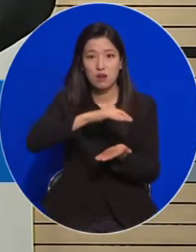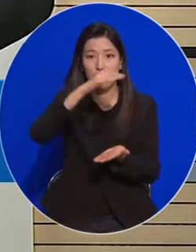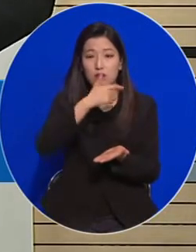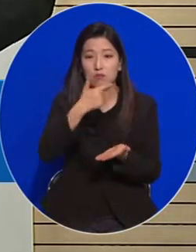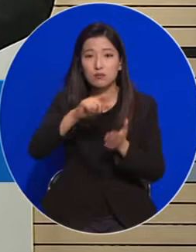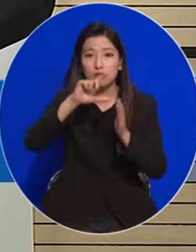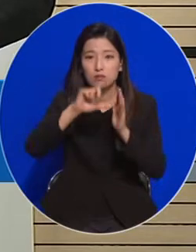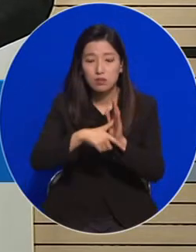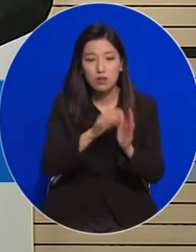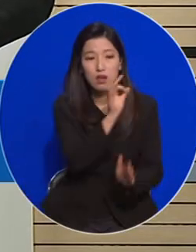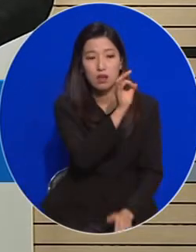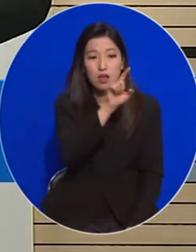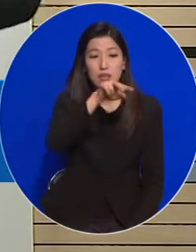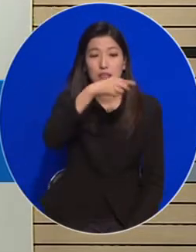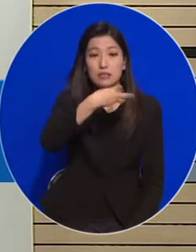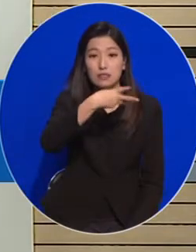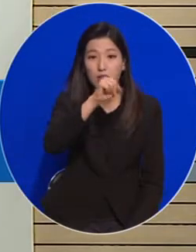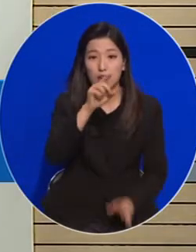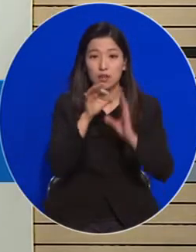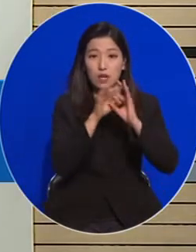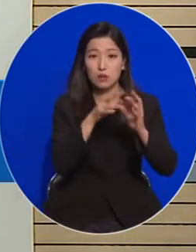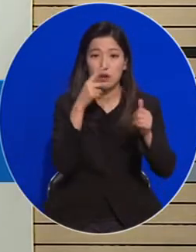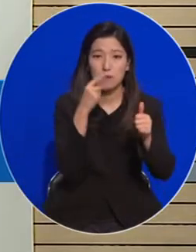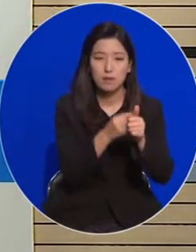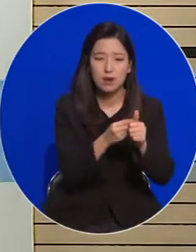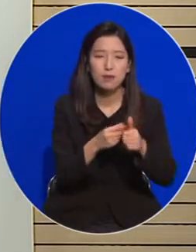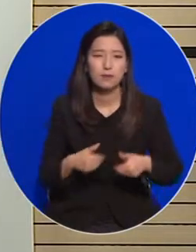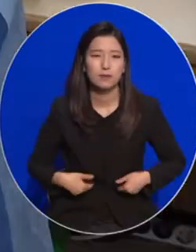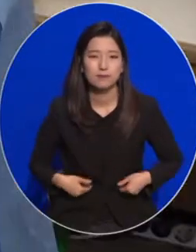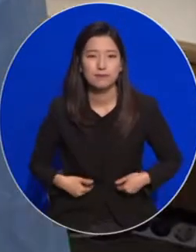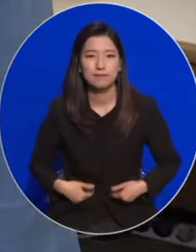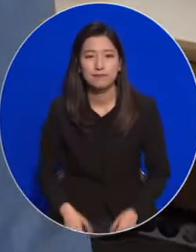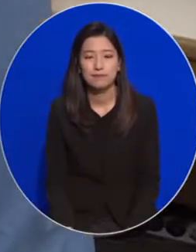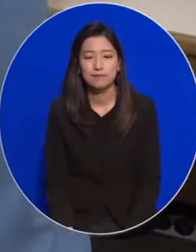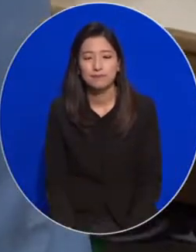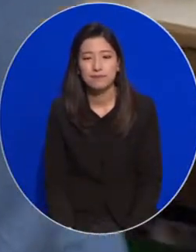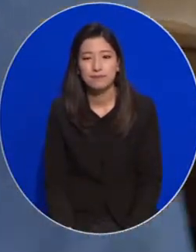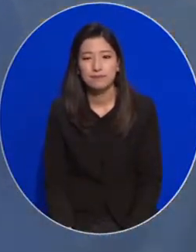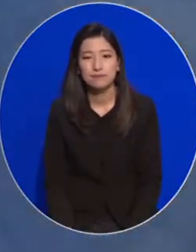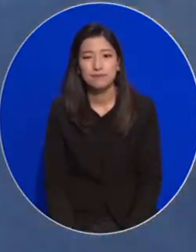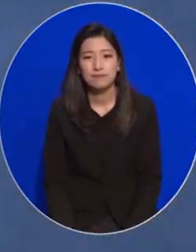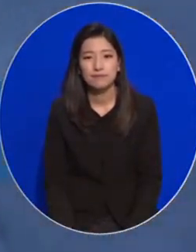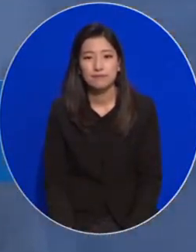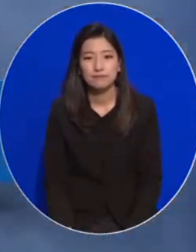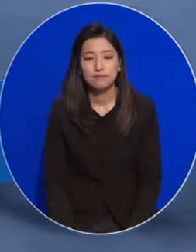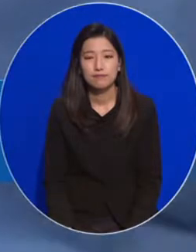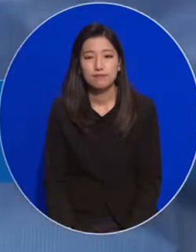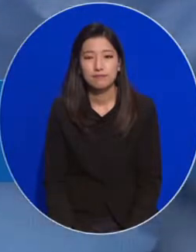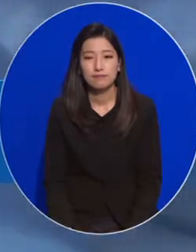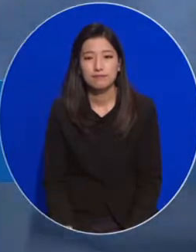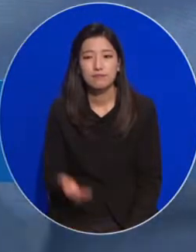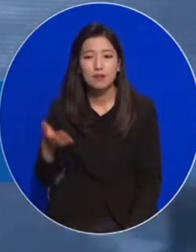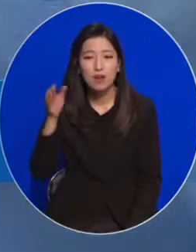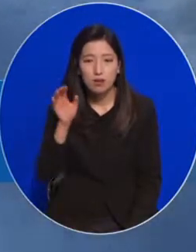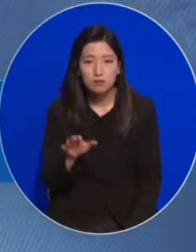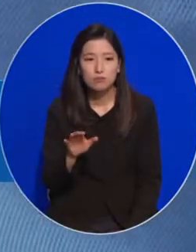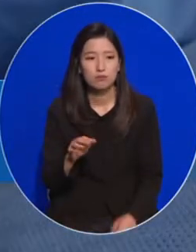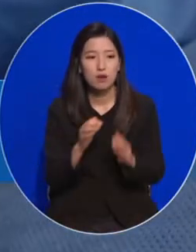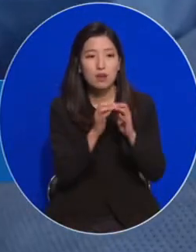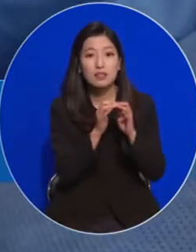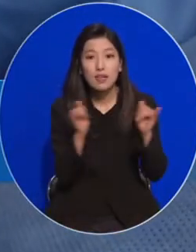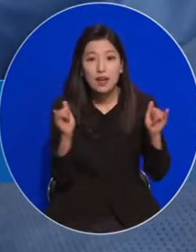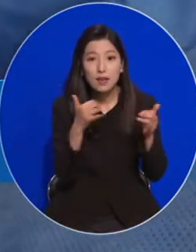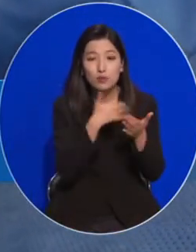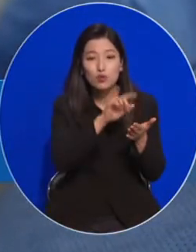아스트라제네카 백신 접종을 지속하여야 함을 권고합니다. 전문의는 다만 인구 100만 명당